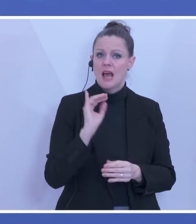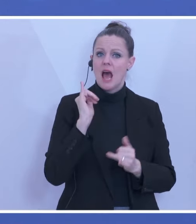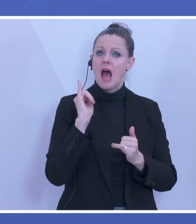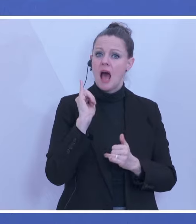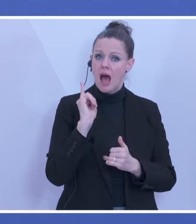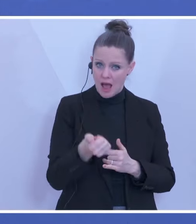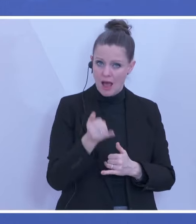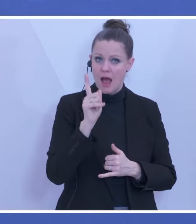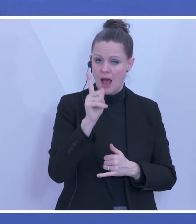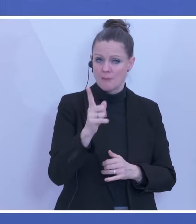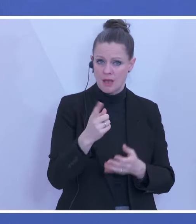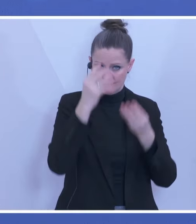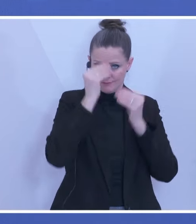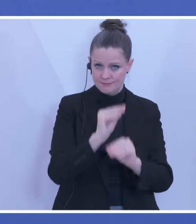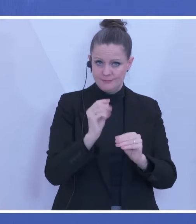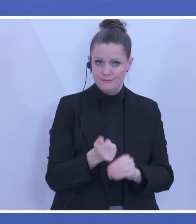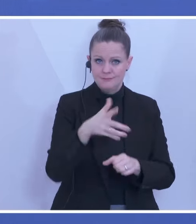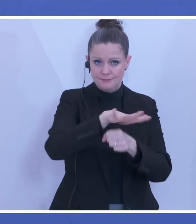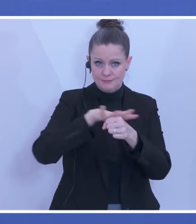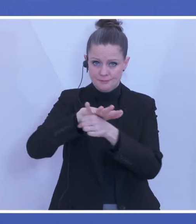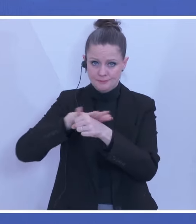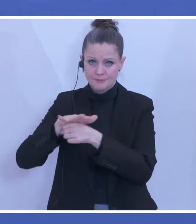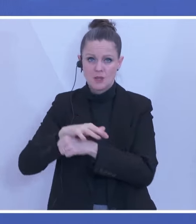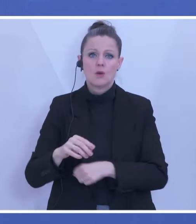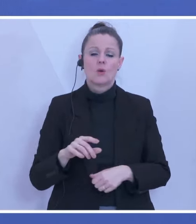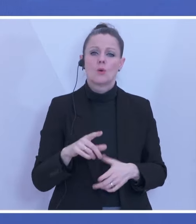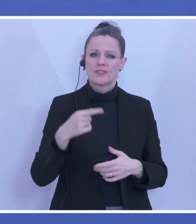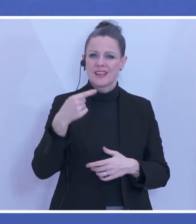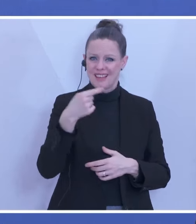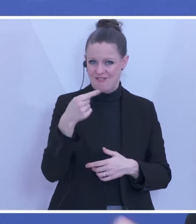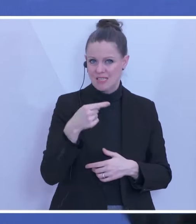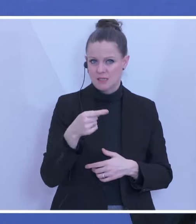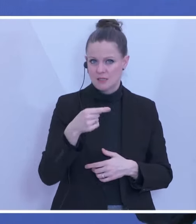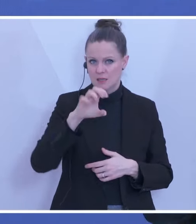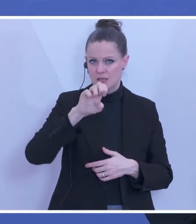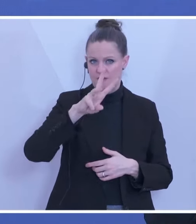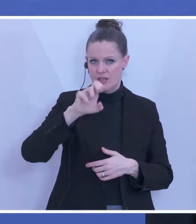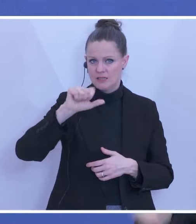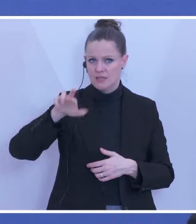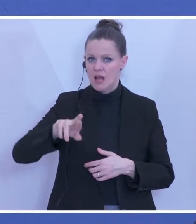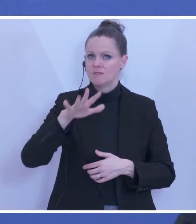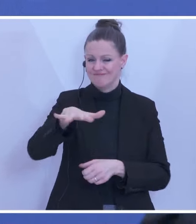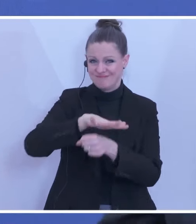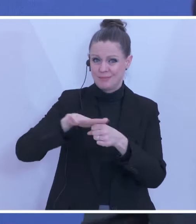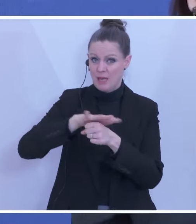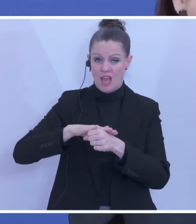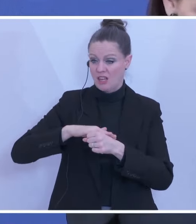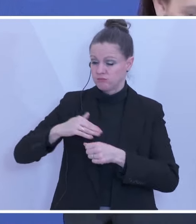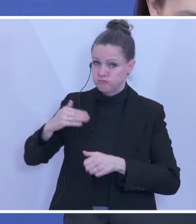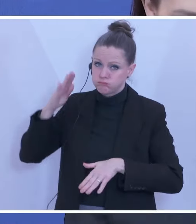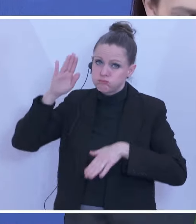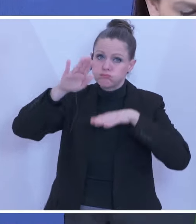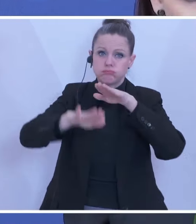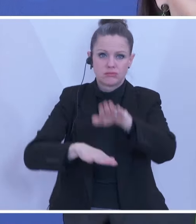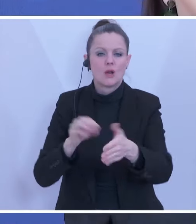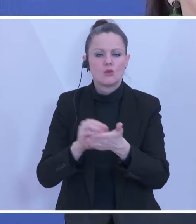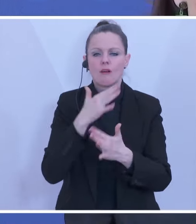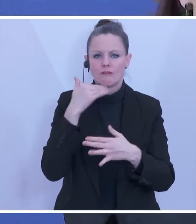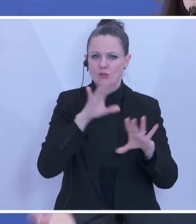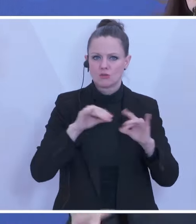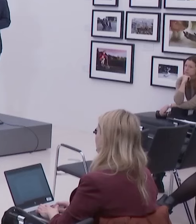dass mit mehreren Ressourcen und Lenore Gewiesler so viele Fortschritte hier gekommen sind wie noch nie und es noch weiteres zu tun gibt.